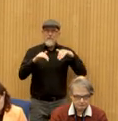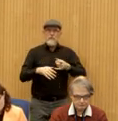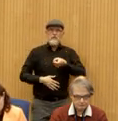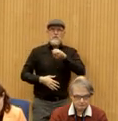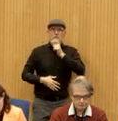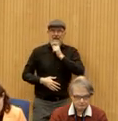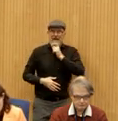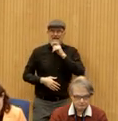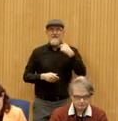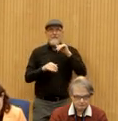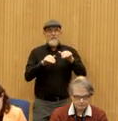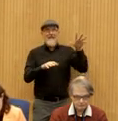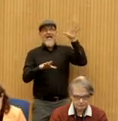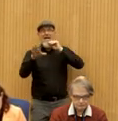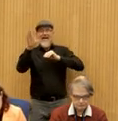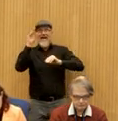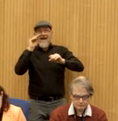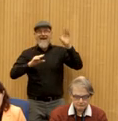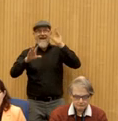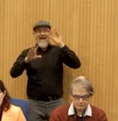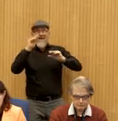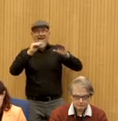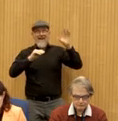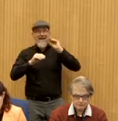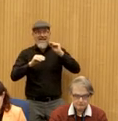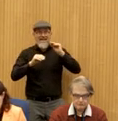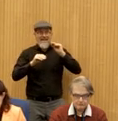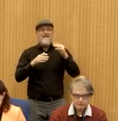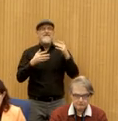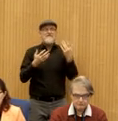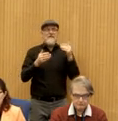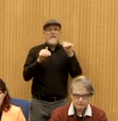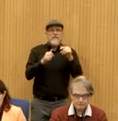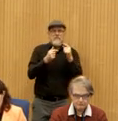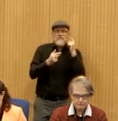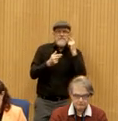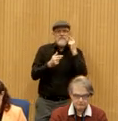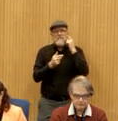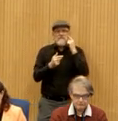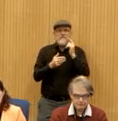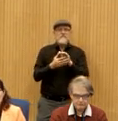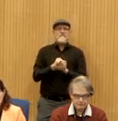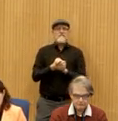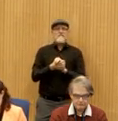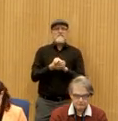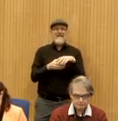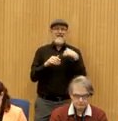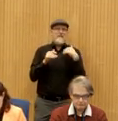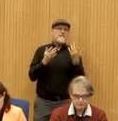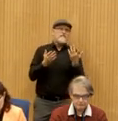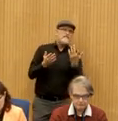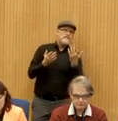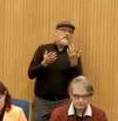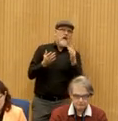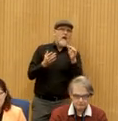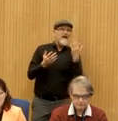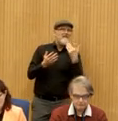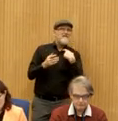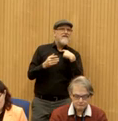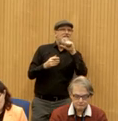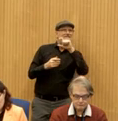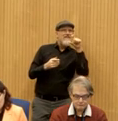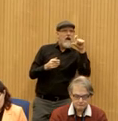kann mir aussuchen, ob ich Lernmaterial in leichter, einfacher oder schwere Sprache